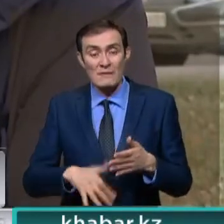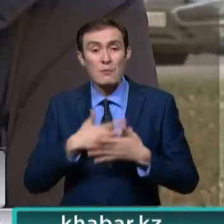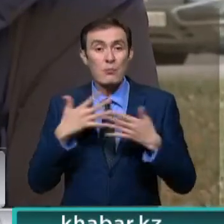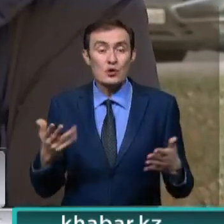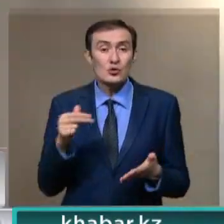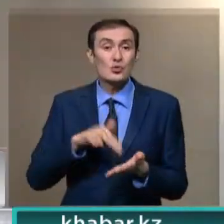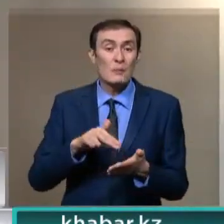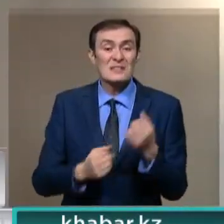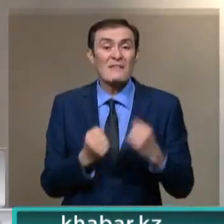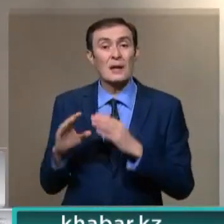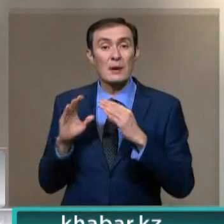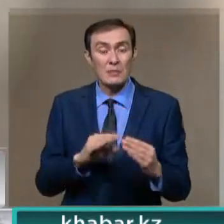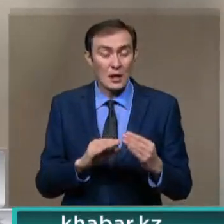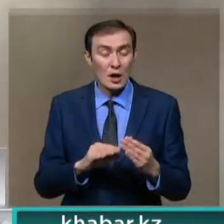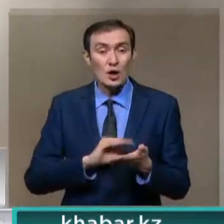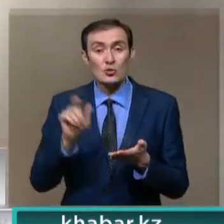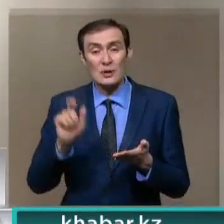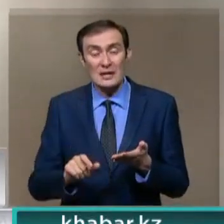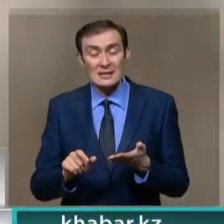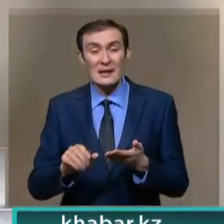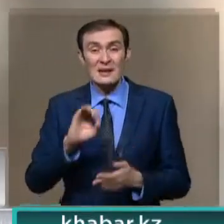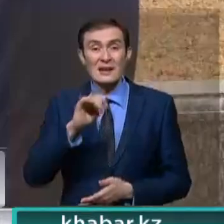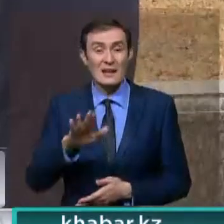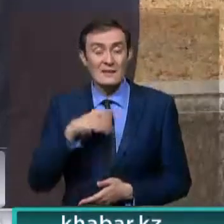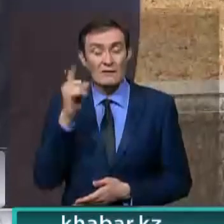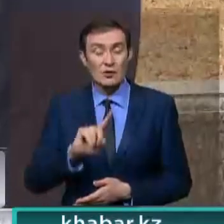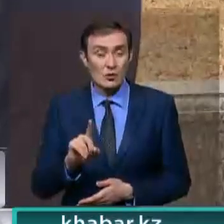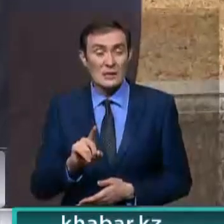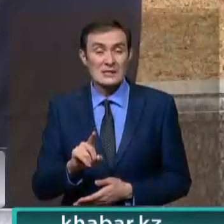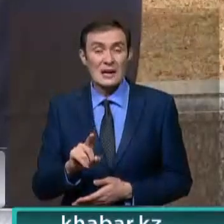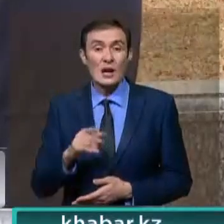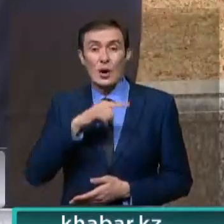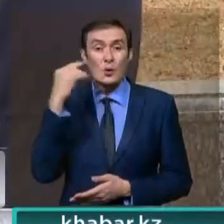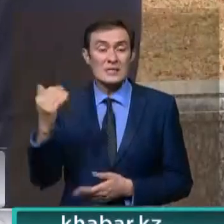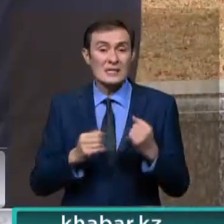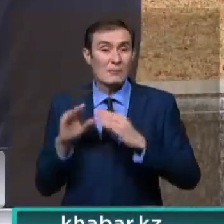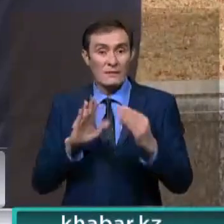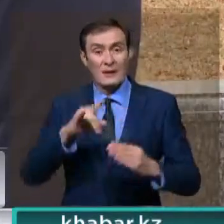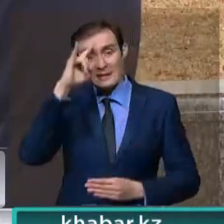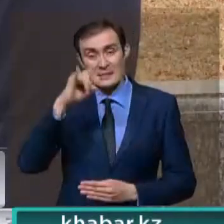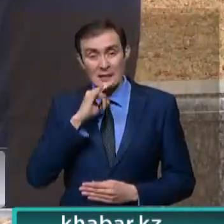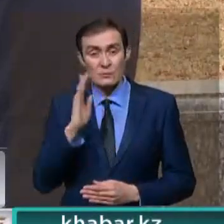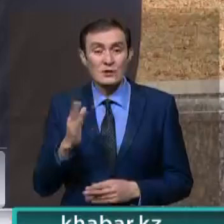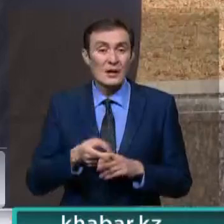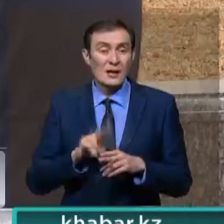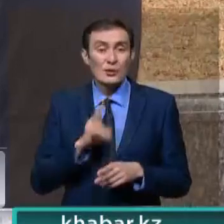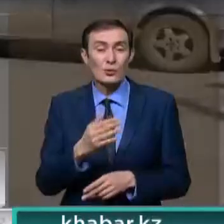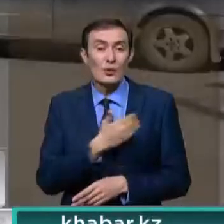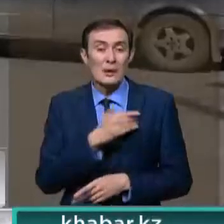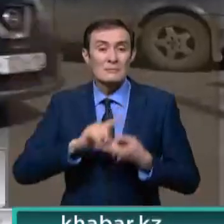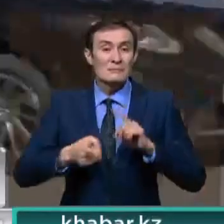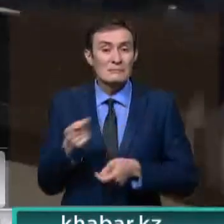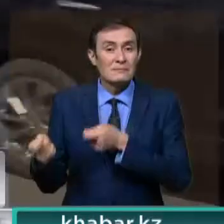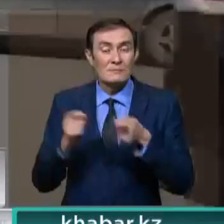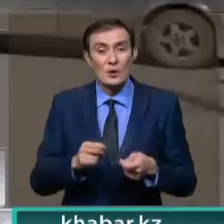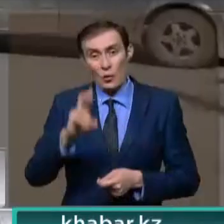превышают стоимость самого авто. Журналист и блогер Азамат Ергалиев уверен, что за привозом российских машин в Казахстан стоят заинтересованные